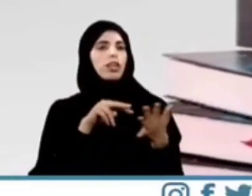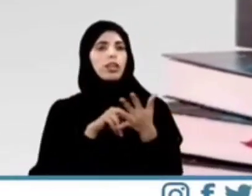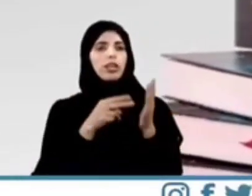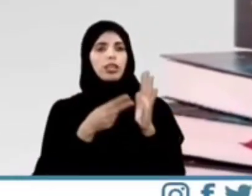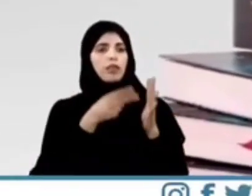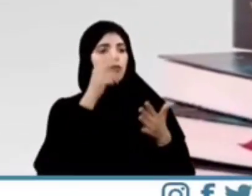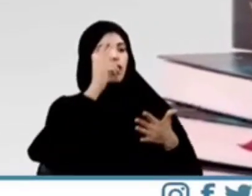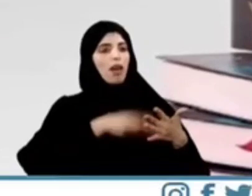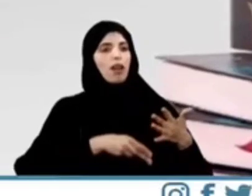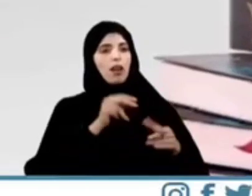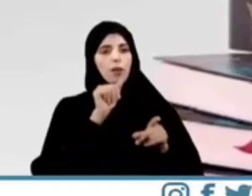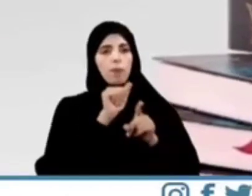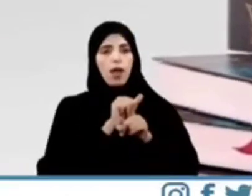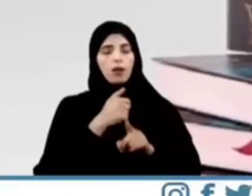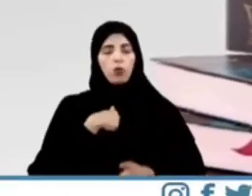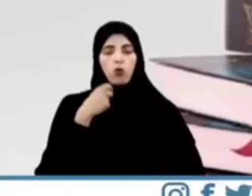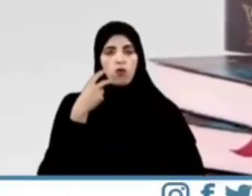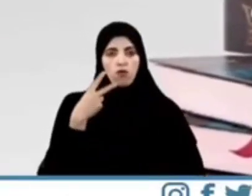كيفية اتخاذ القرار؟